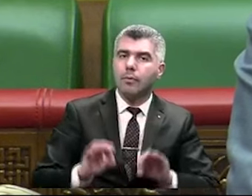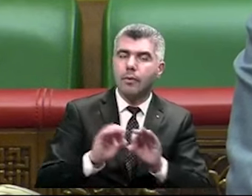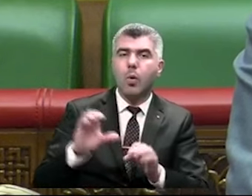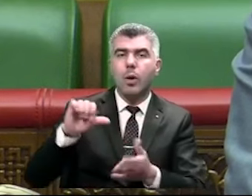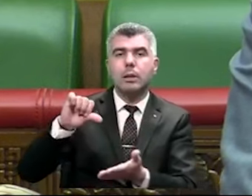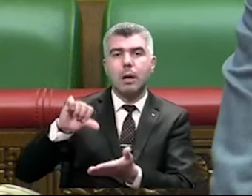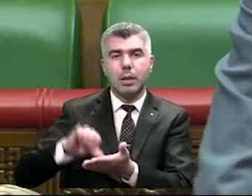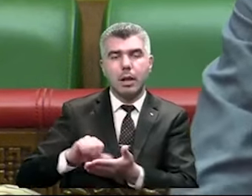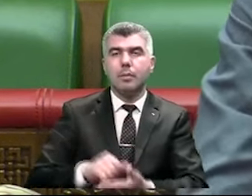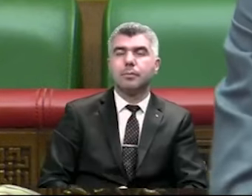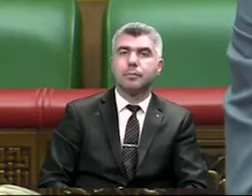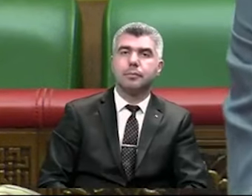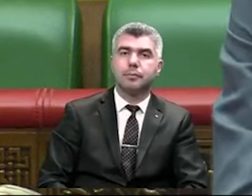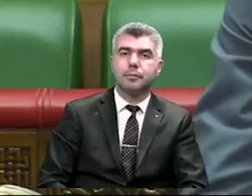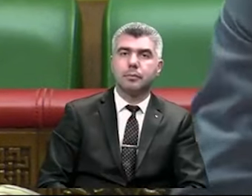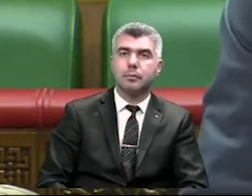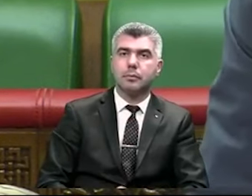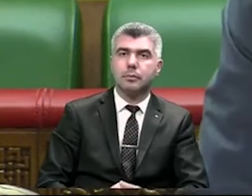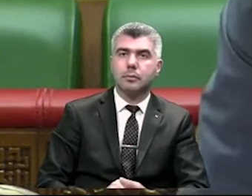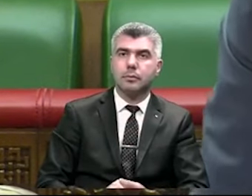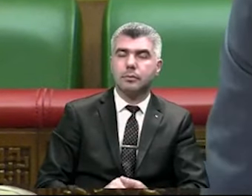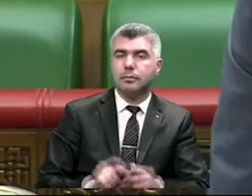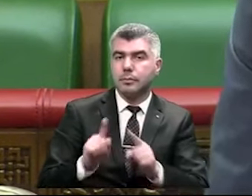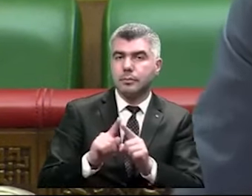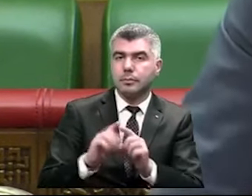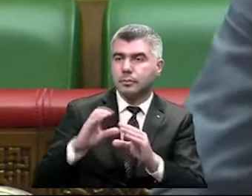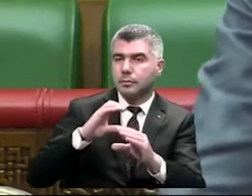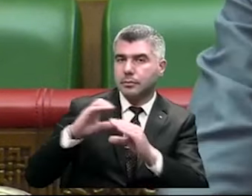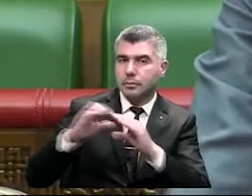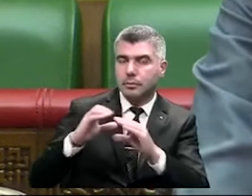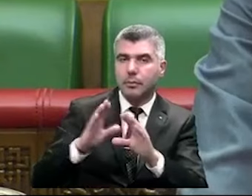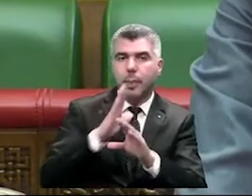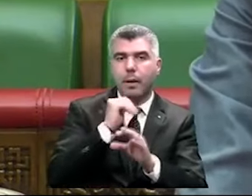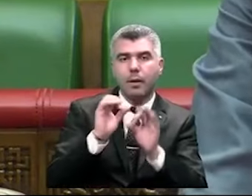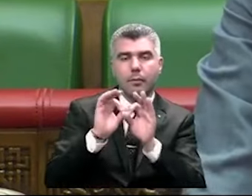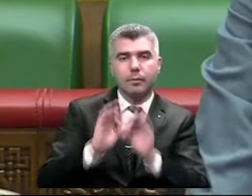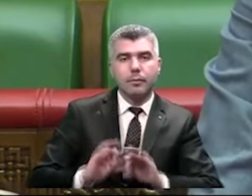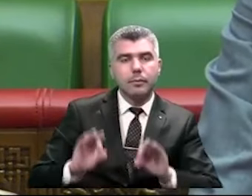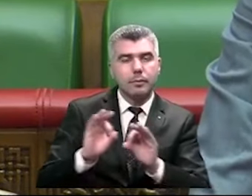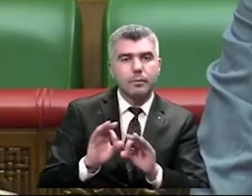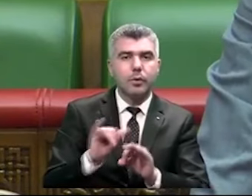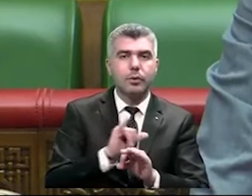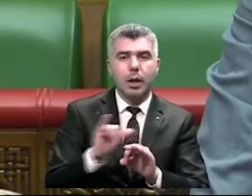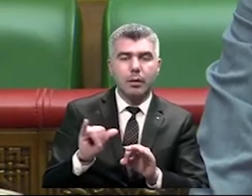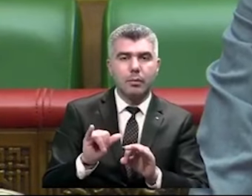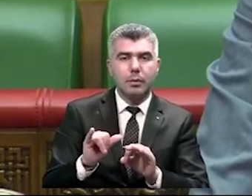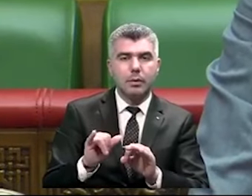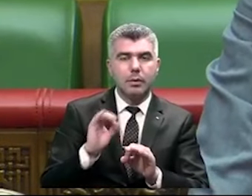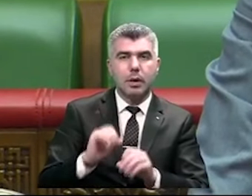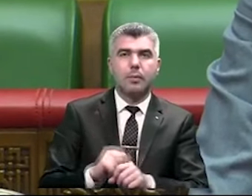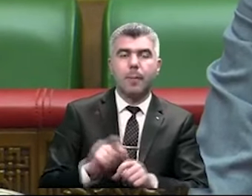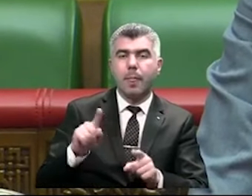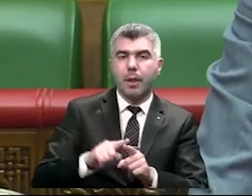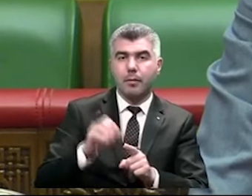البيضاء هذا بالاضافه الى ضعف التواصل مع المرتفقين ونقص التجهيزات ووسائل الراحه بهذا